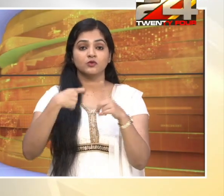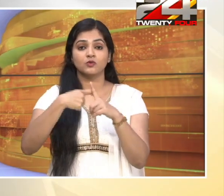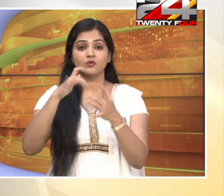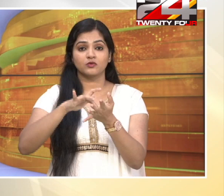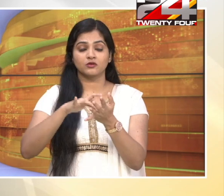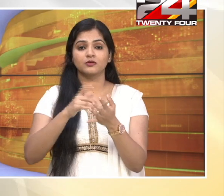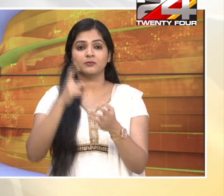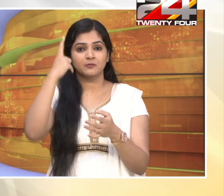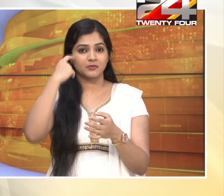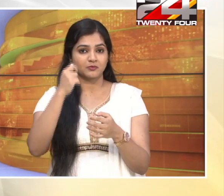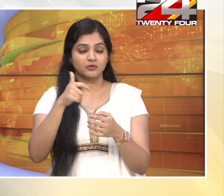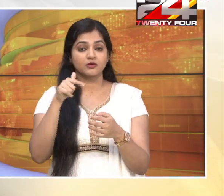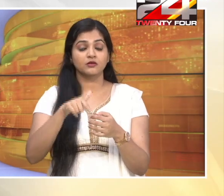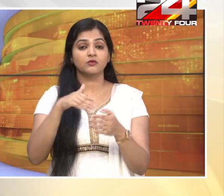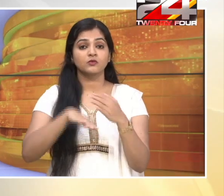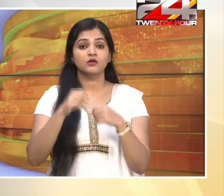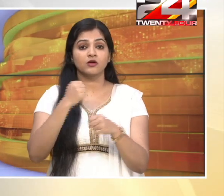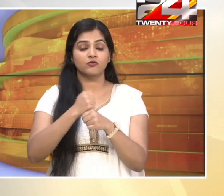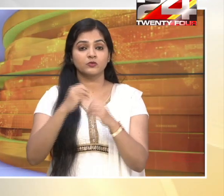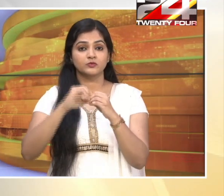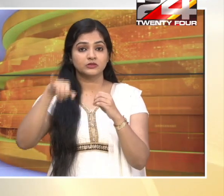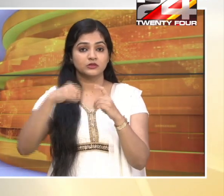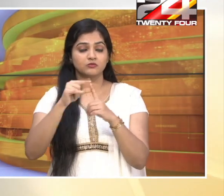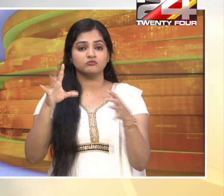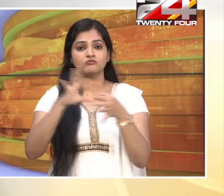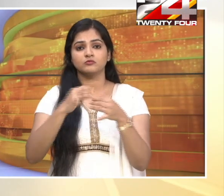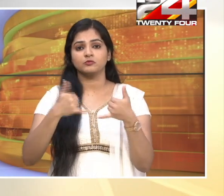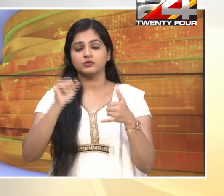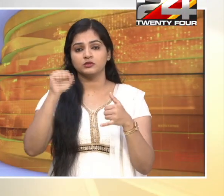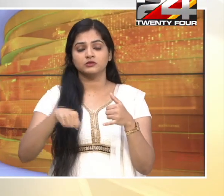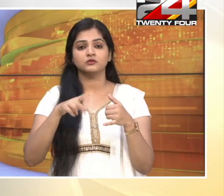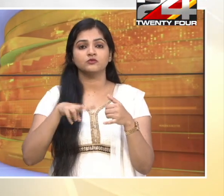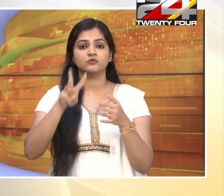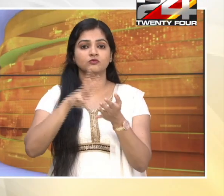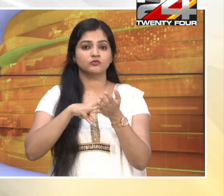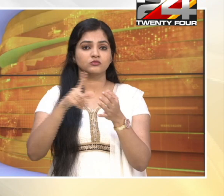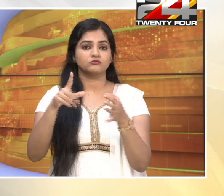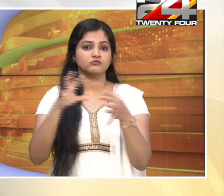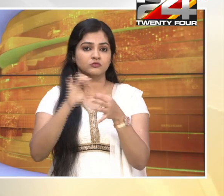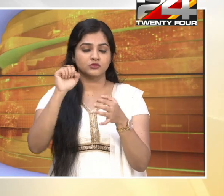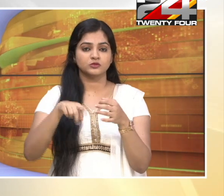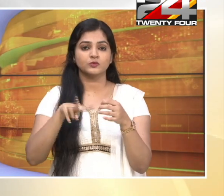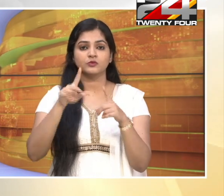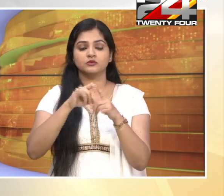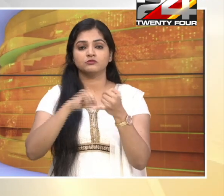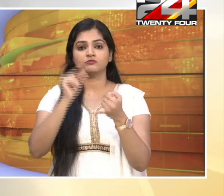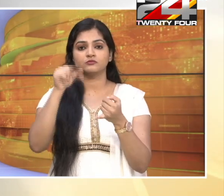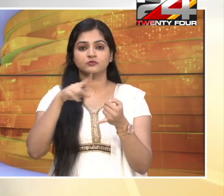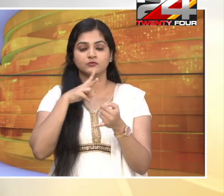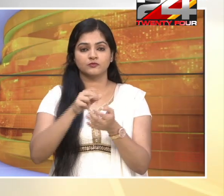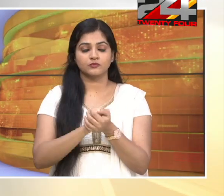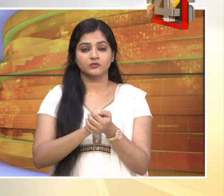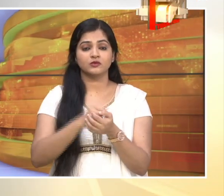പിയും ഒത്തുകളിക്കുന്നെന്നും ഇടനിലക്കാരൻ വി മുരളീധരനാണെന്നും വി ഡി സതീശൻ പറഞ്ഞു. വർഗീയവാദികളുടെ മെഗാഫോൺ ആവാനല്ല കേരളത്തിലെ